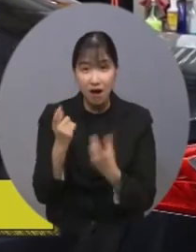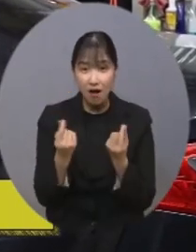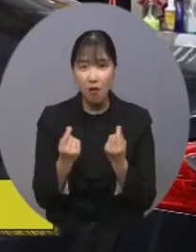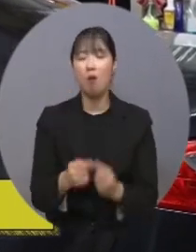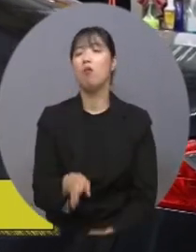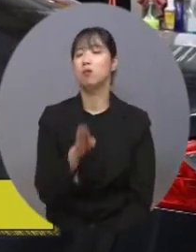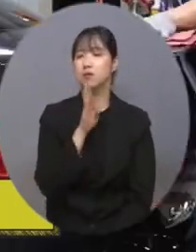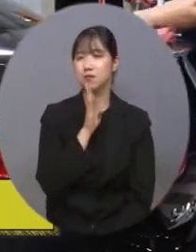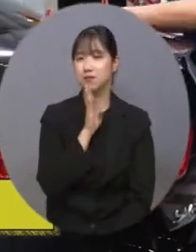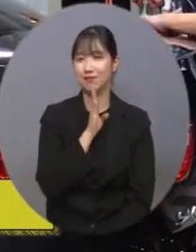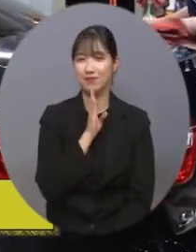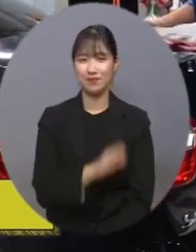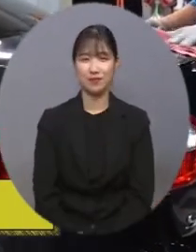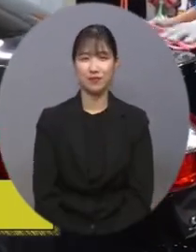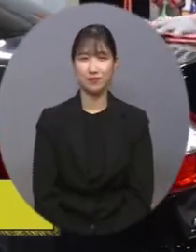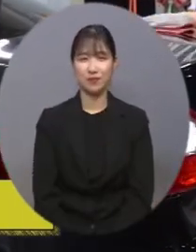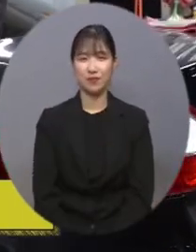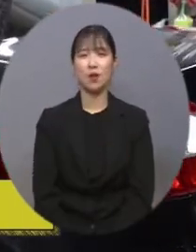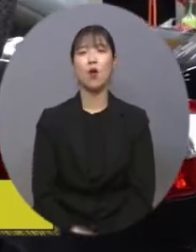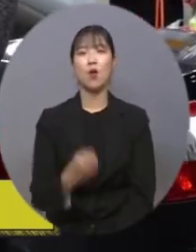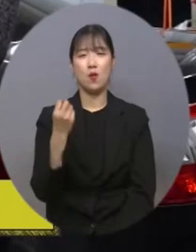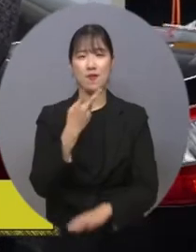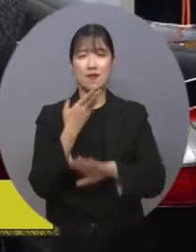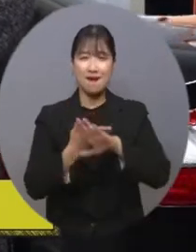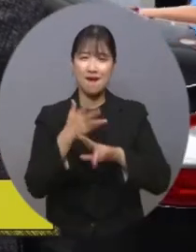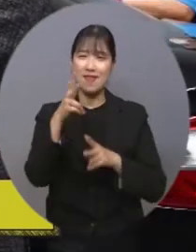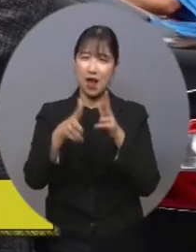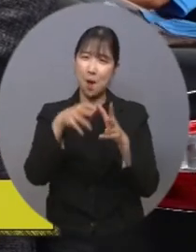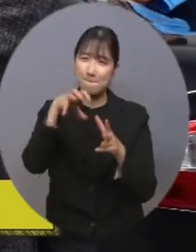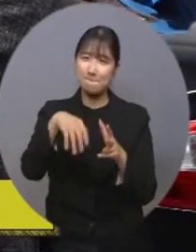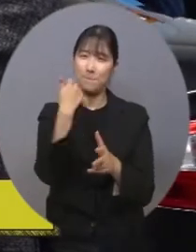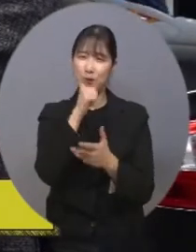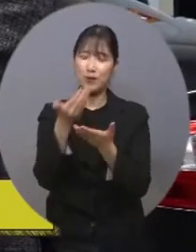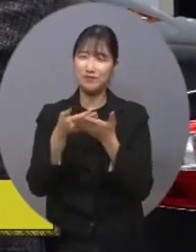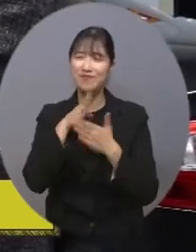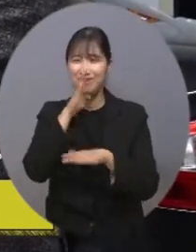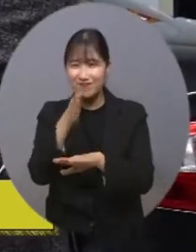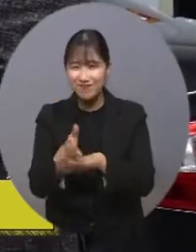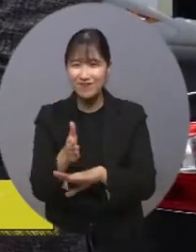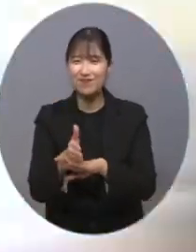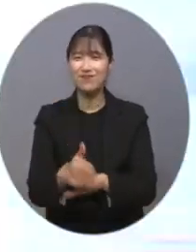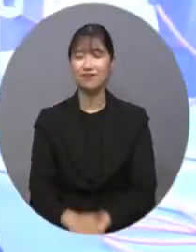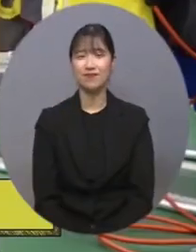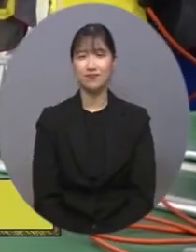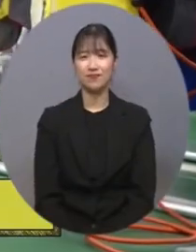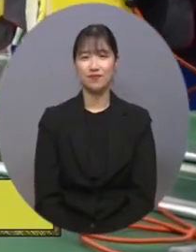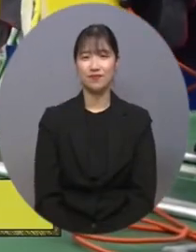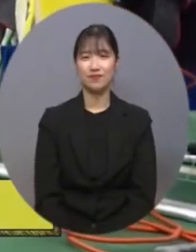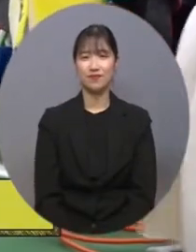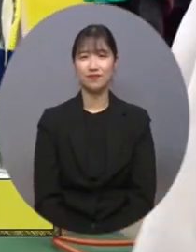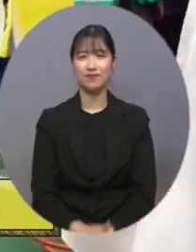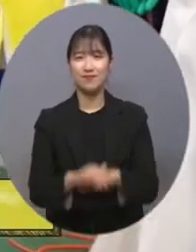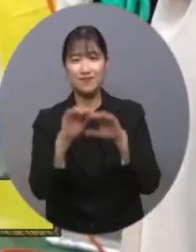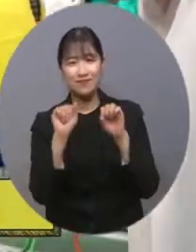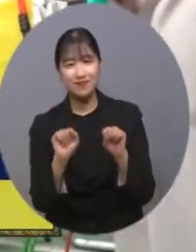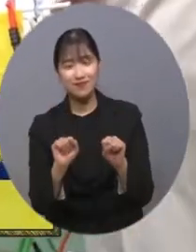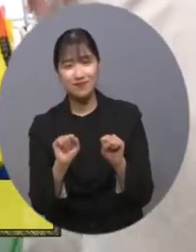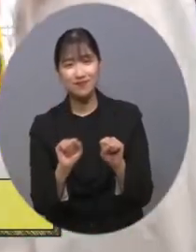맞습니다. 거네요? 우와 위드림의 또 다른 사업장을 오늘 소개해 주셔서 너무 감사드립니다. 네, 네